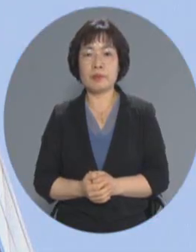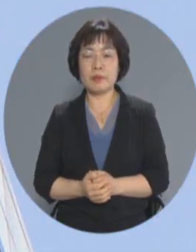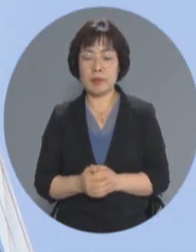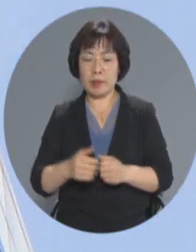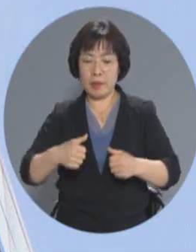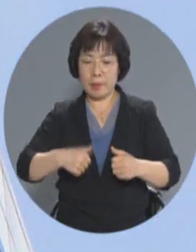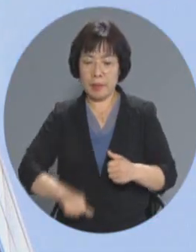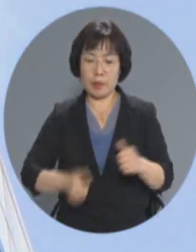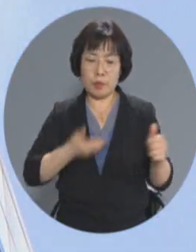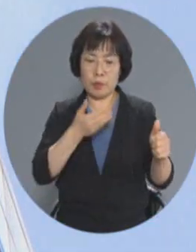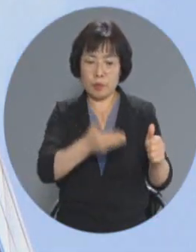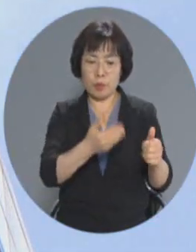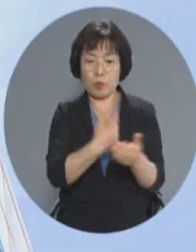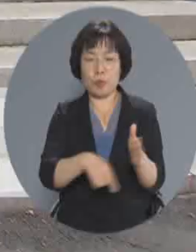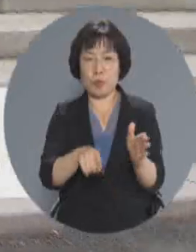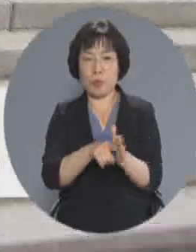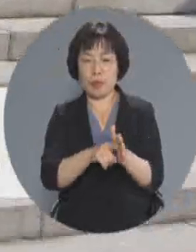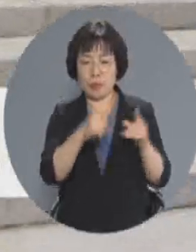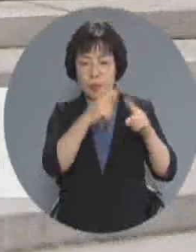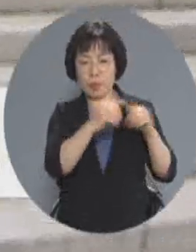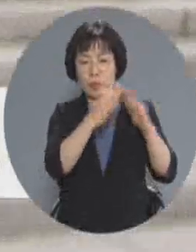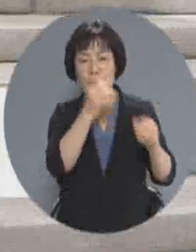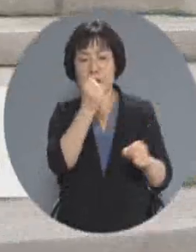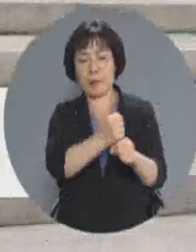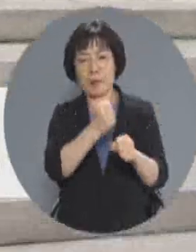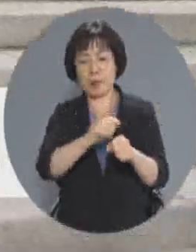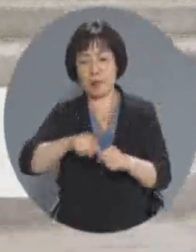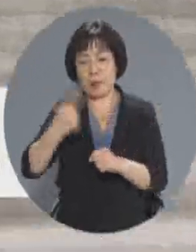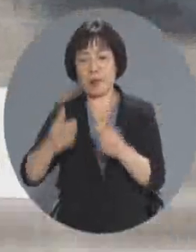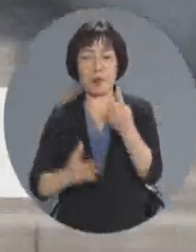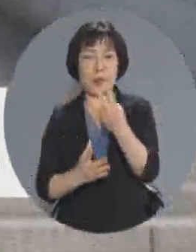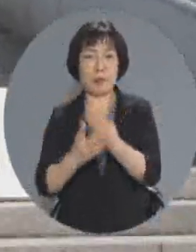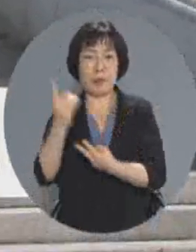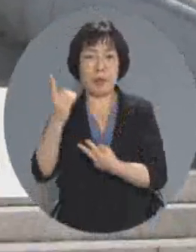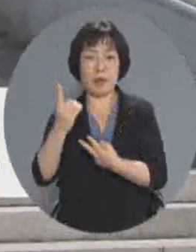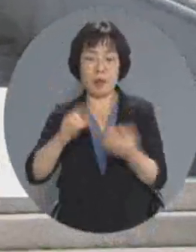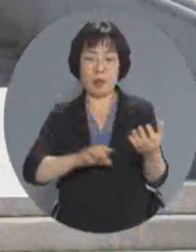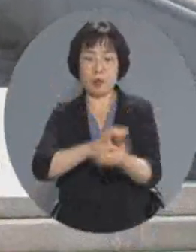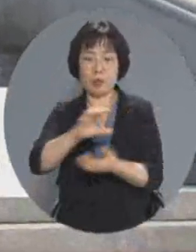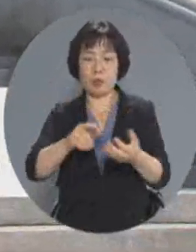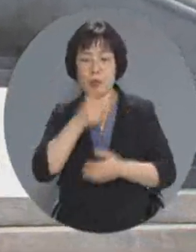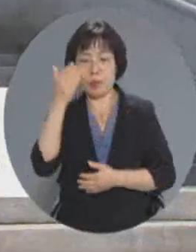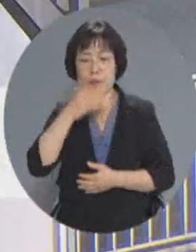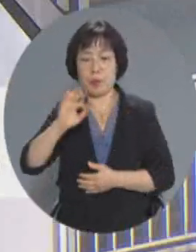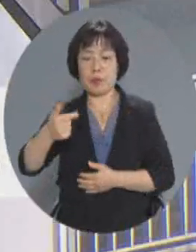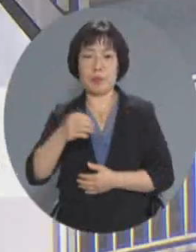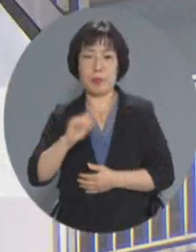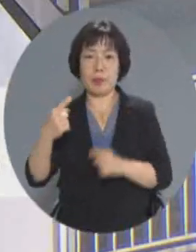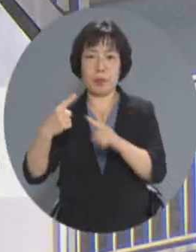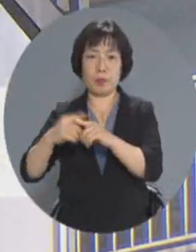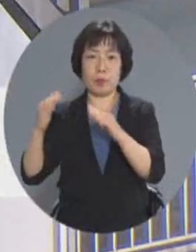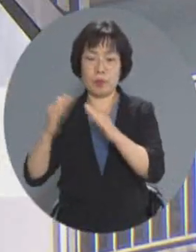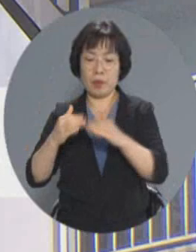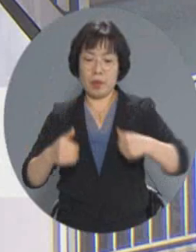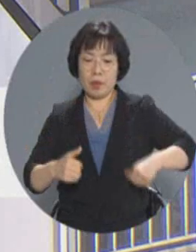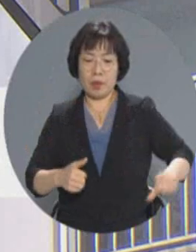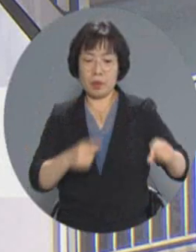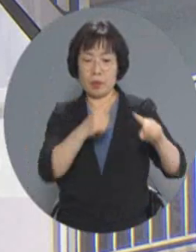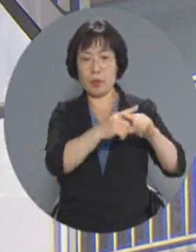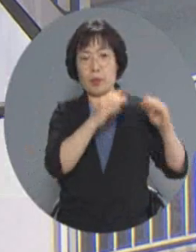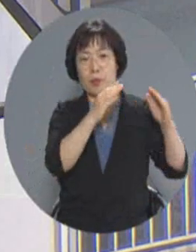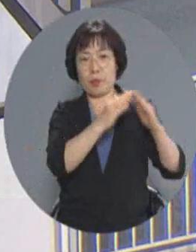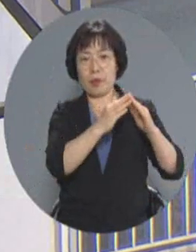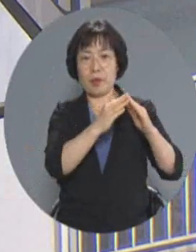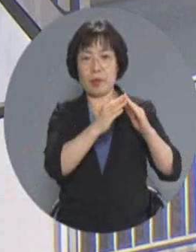세습을 위해 개척교회를 만들고 교회를 통합하는 변칙을 써 논란이 불거진 여수 은파교회. 그런데 아들이 목회를